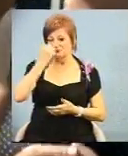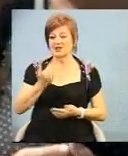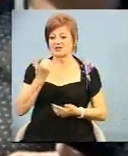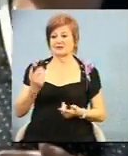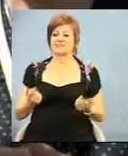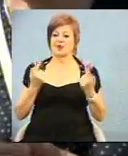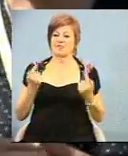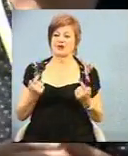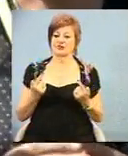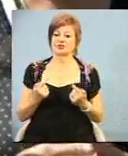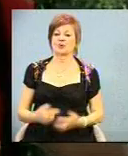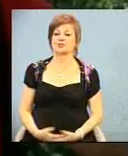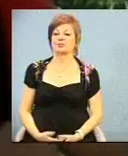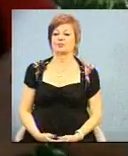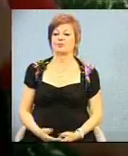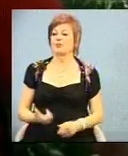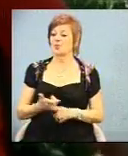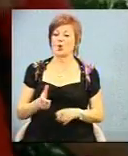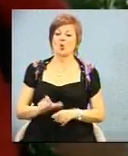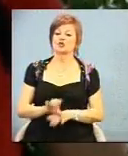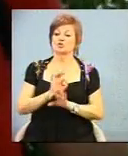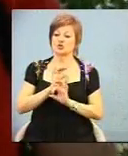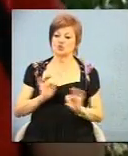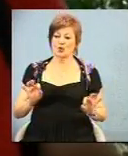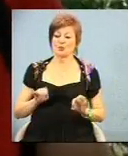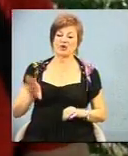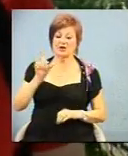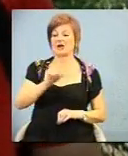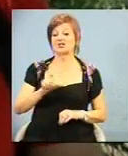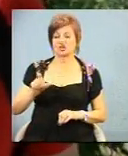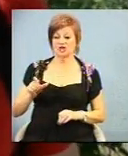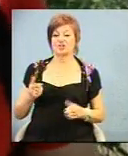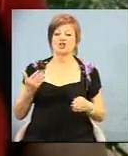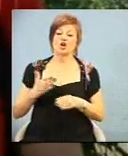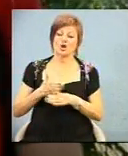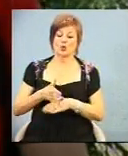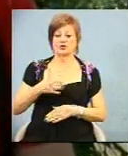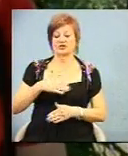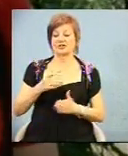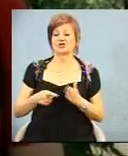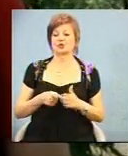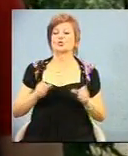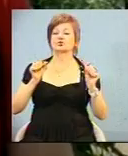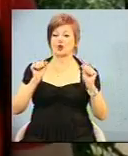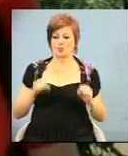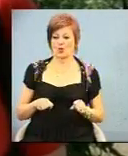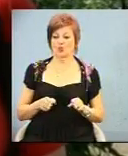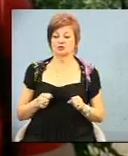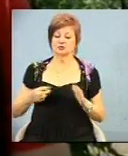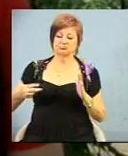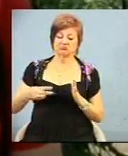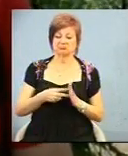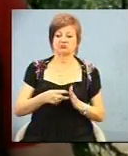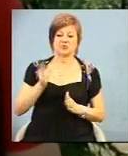Дякую вам за все. Дуже здорово. Всі жителі і гості нашого міста зможуть заряжать